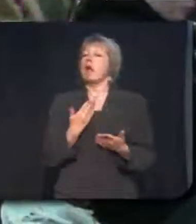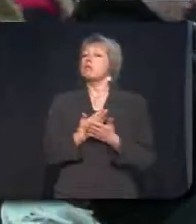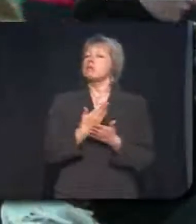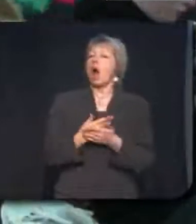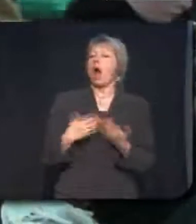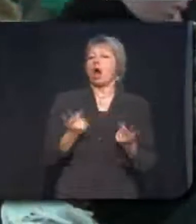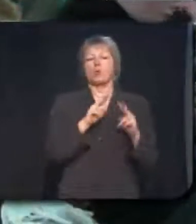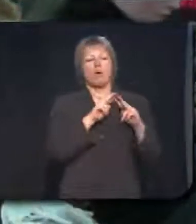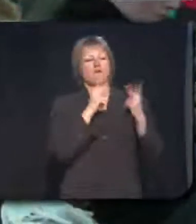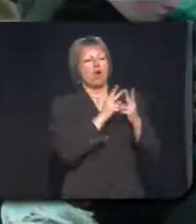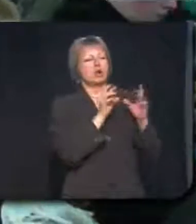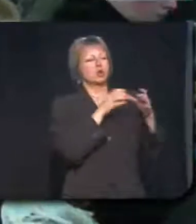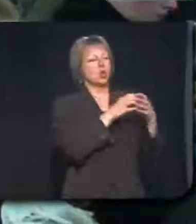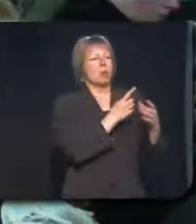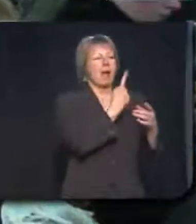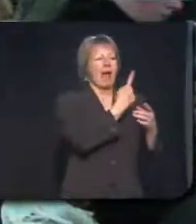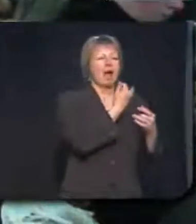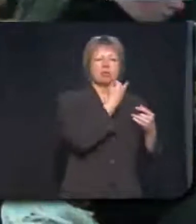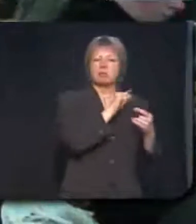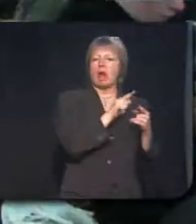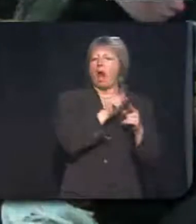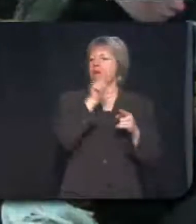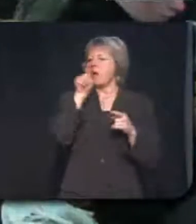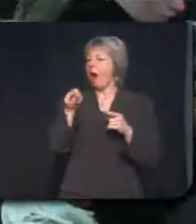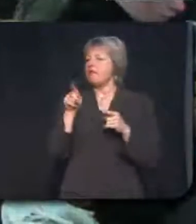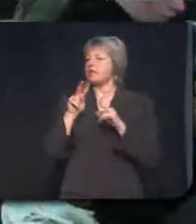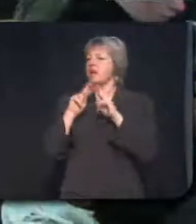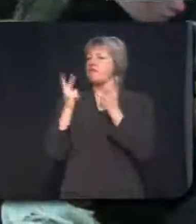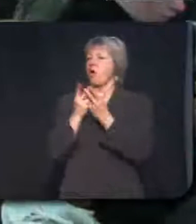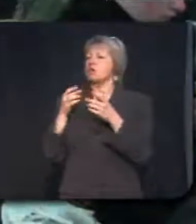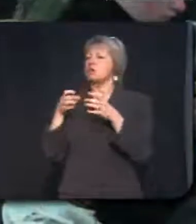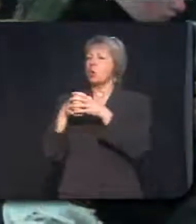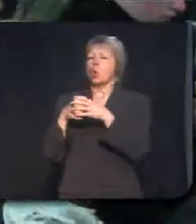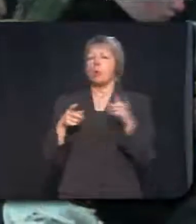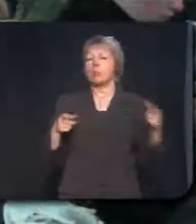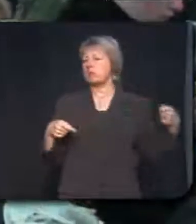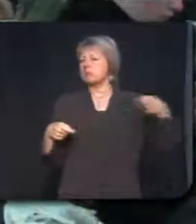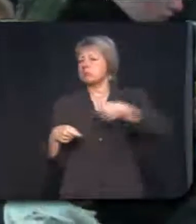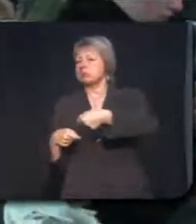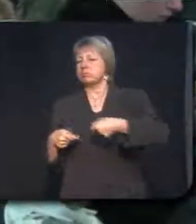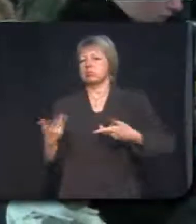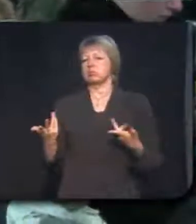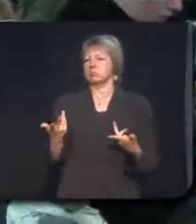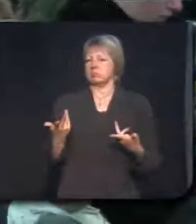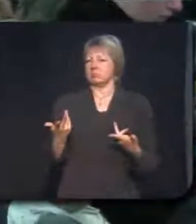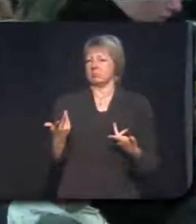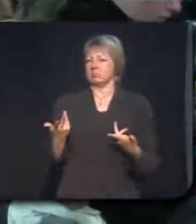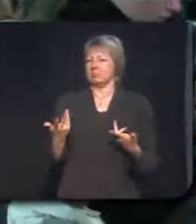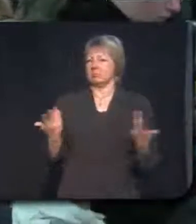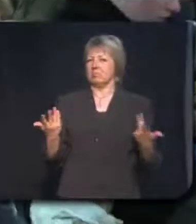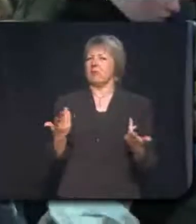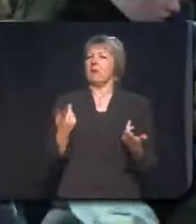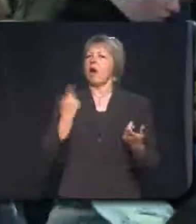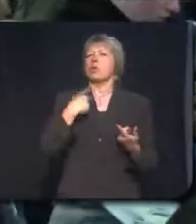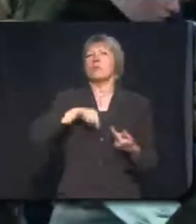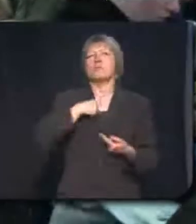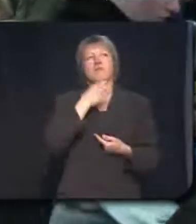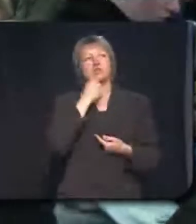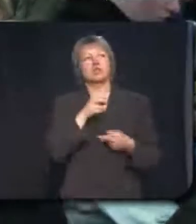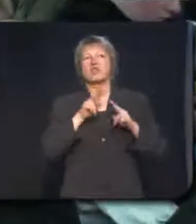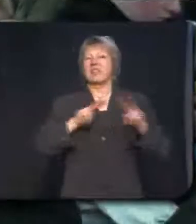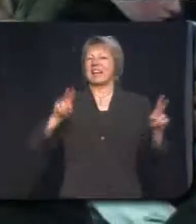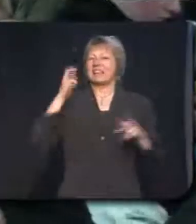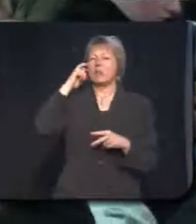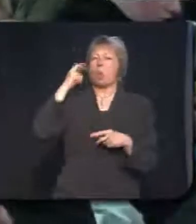jetzt Volksgruppe ah die Volksgruppe B abschlachten weil wir wollen eine friedenslogik durchsetzen das werfen wir ein bisschen mit Watte boscheln und fühlen uns